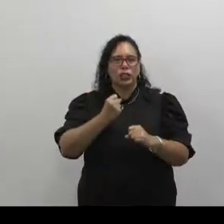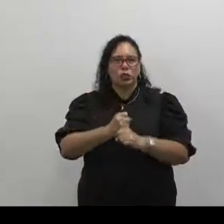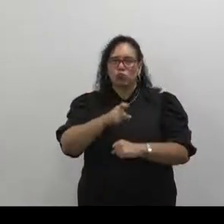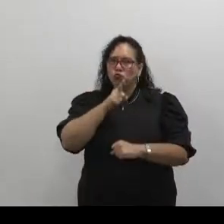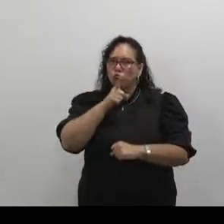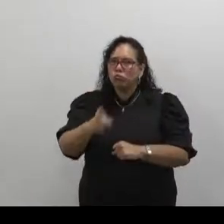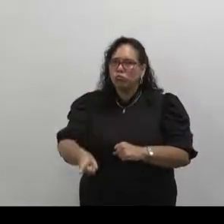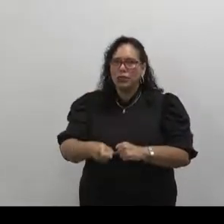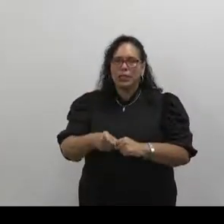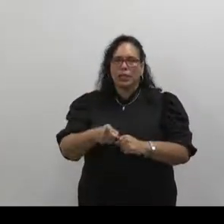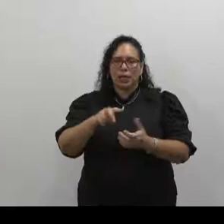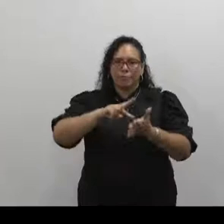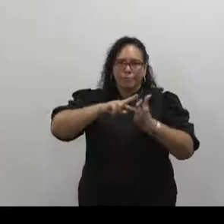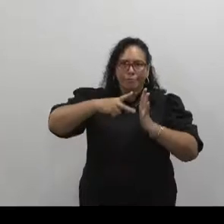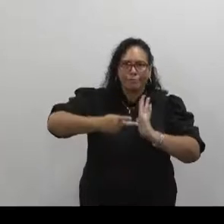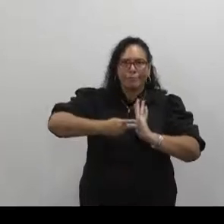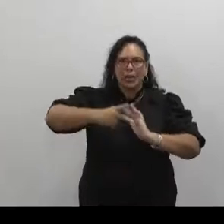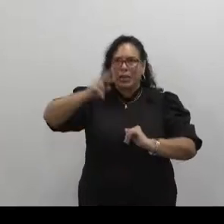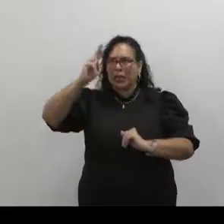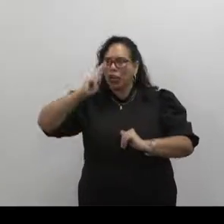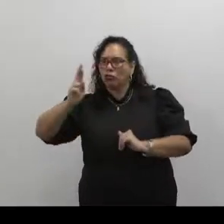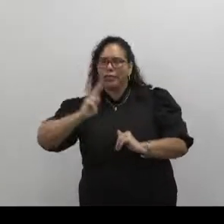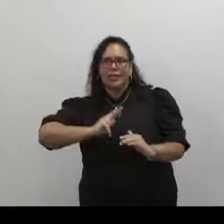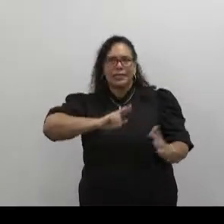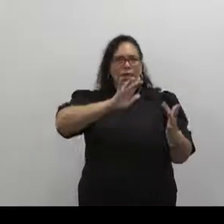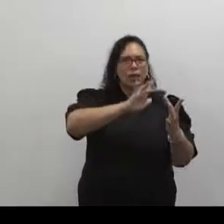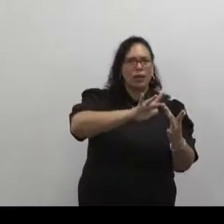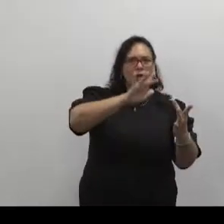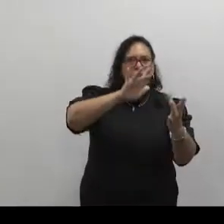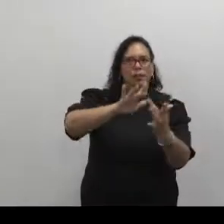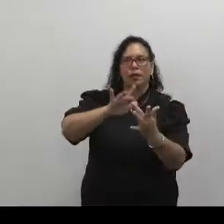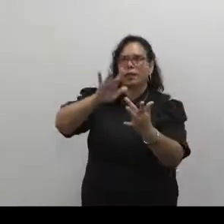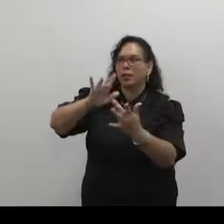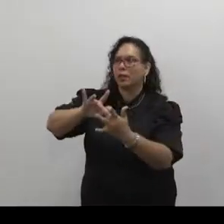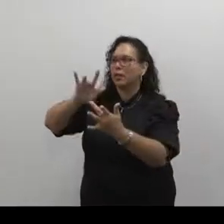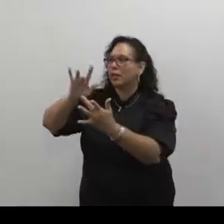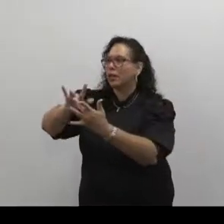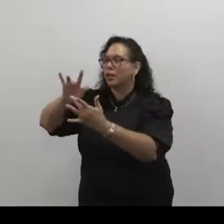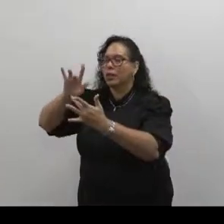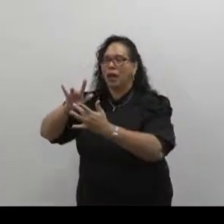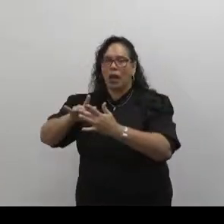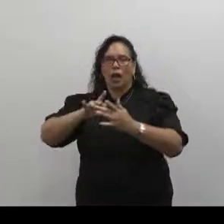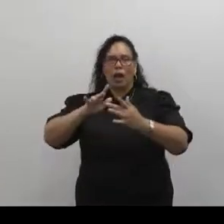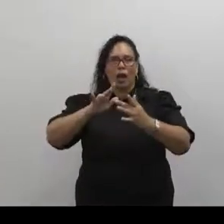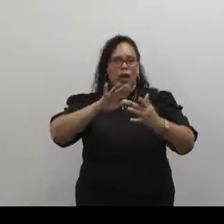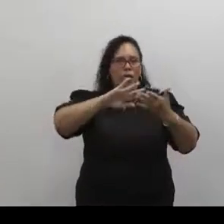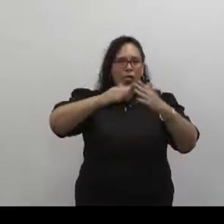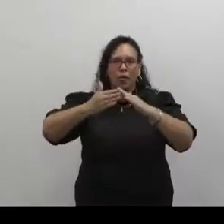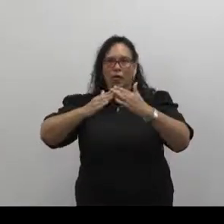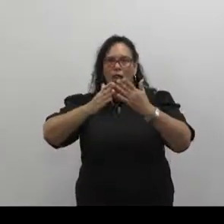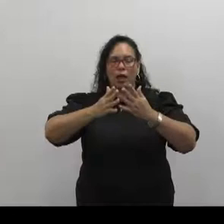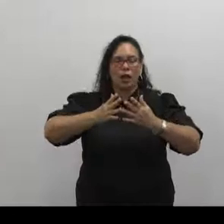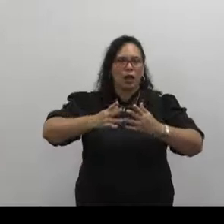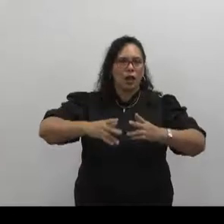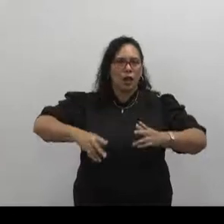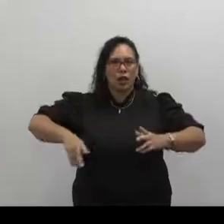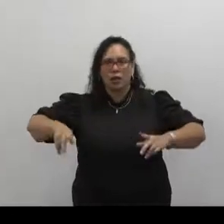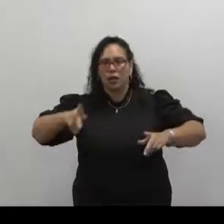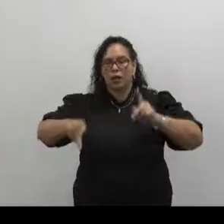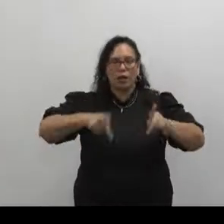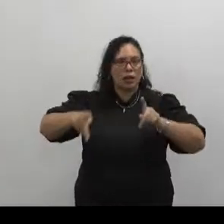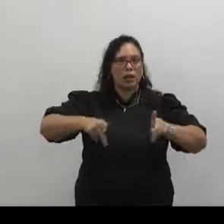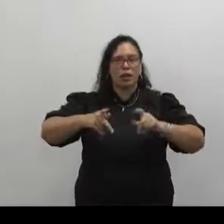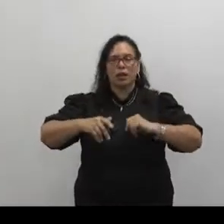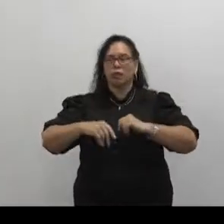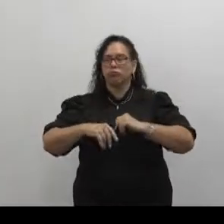นตื้อยืนบาดเกะประจุมสำหรับคณะกรรมการเรียบจำกร